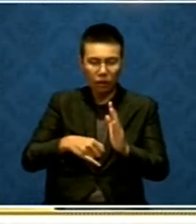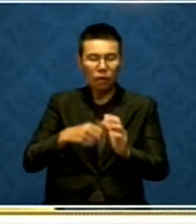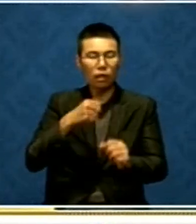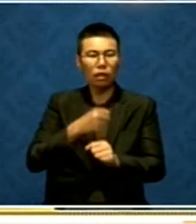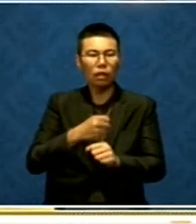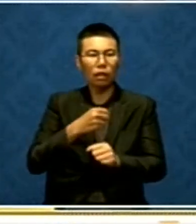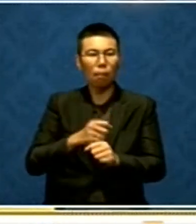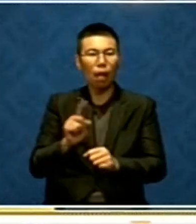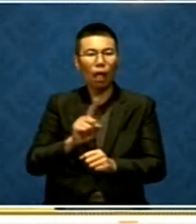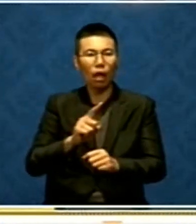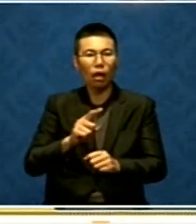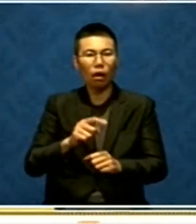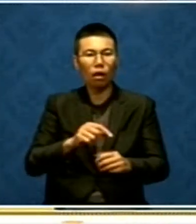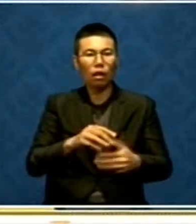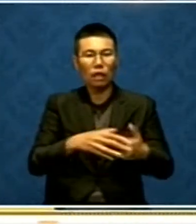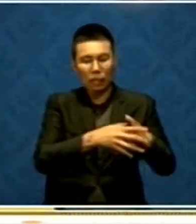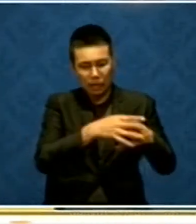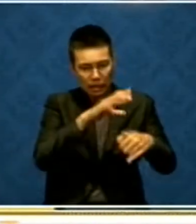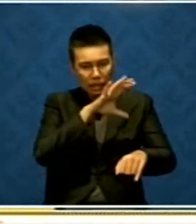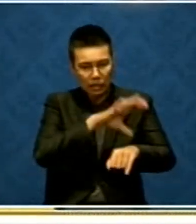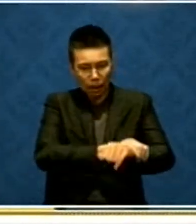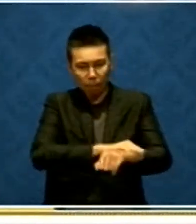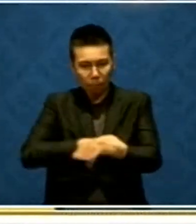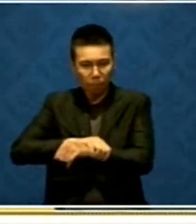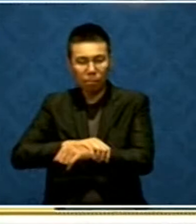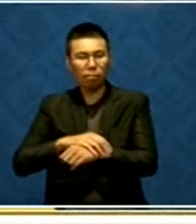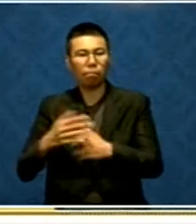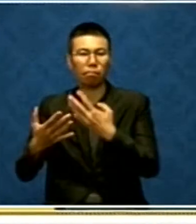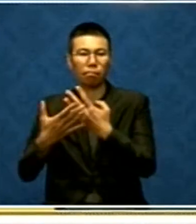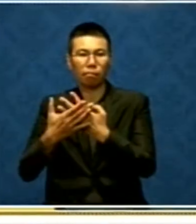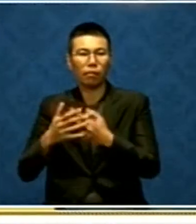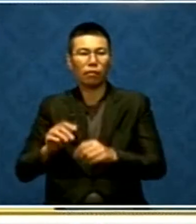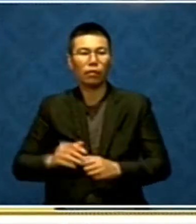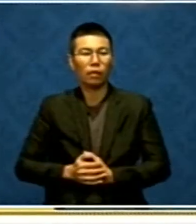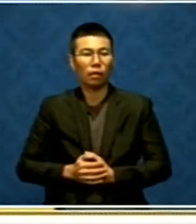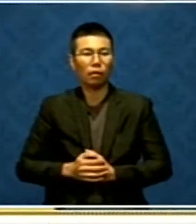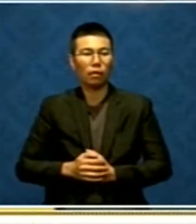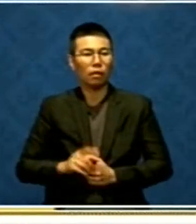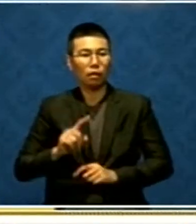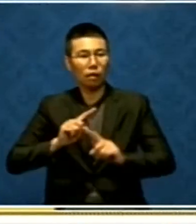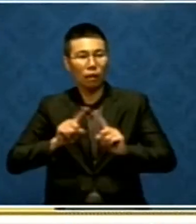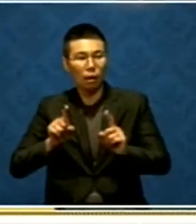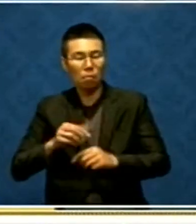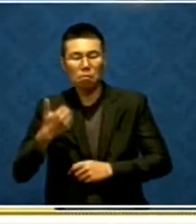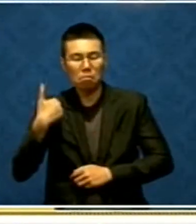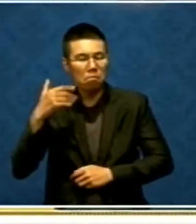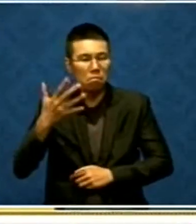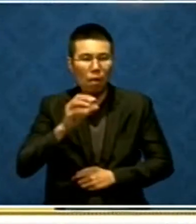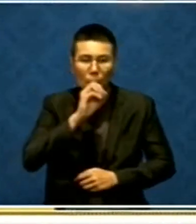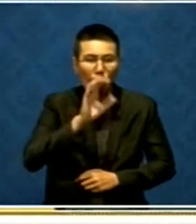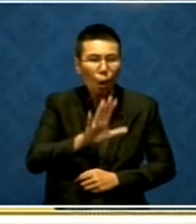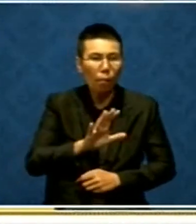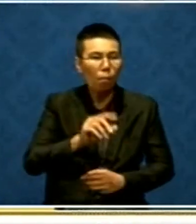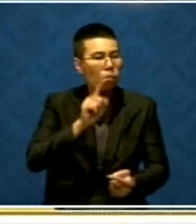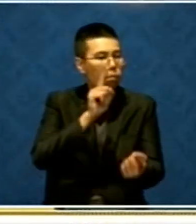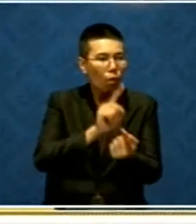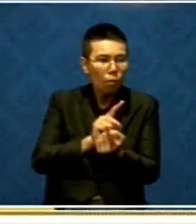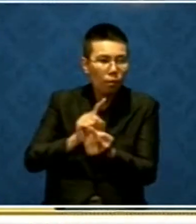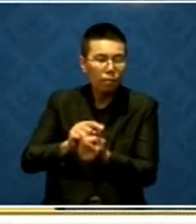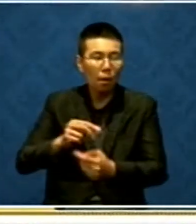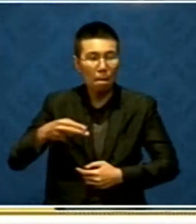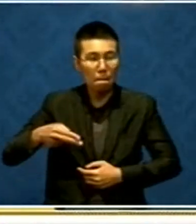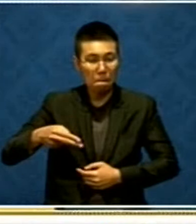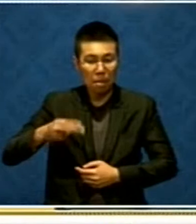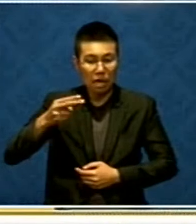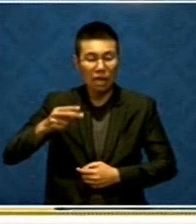แต่ไม่แต่ถ้าเจอนะครับไม่รู้เจอเมื่อไหร่เพราะว่าไม่เคยออกมาแถลงเลยว่าเจอหรือยังสักกรณีเดียวไม่ว่าจะปืนหายที่พั